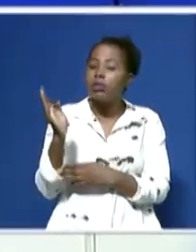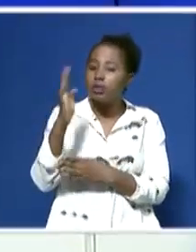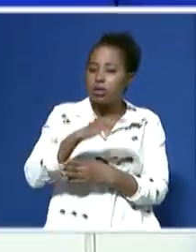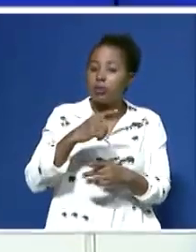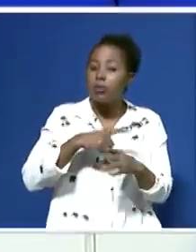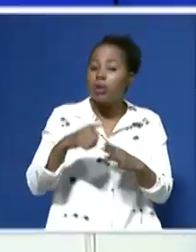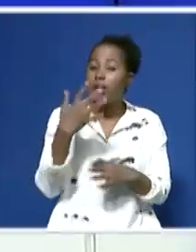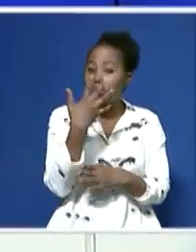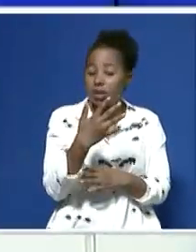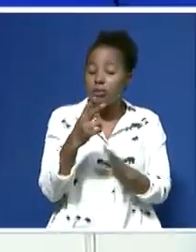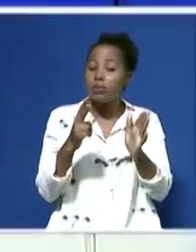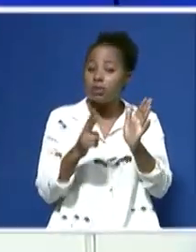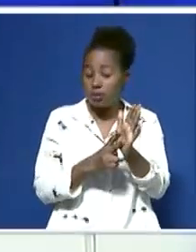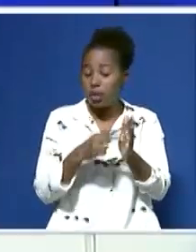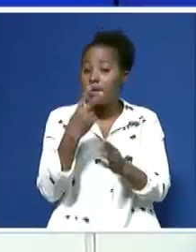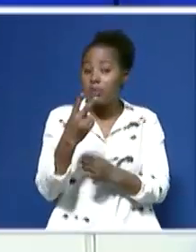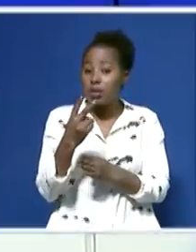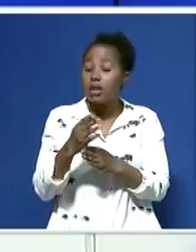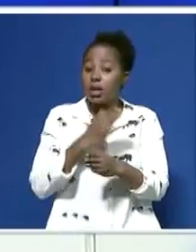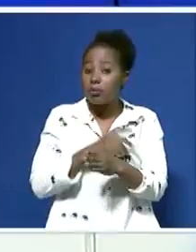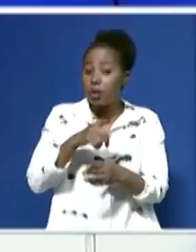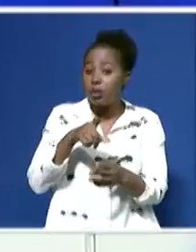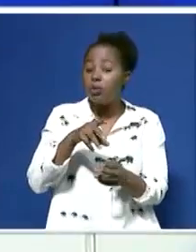siku 572 kabla ya